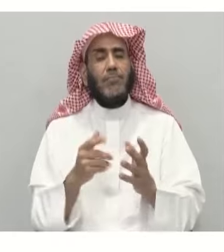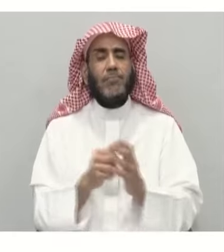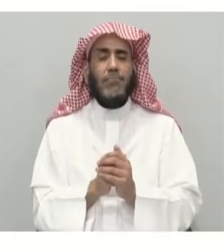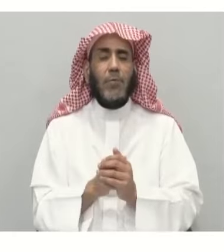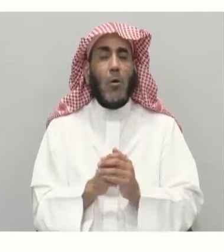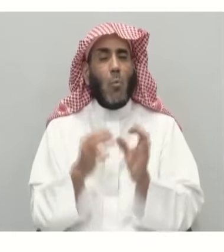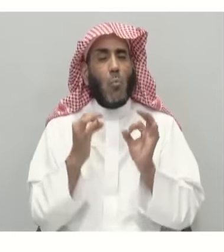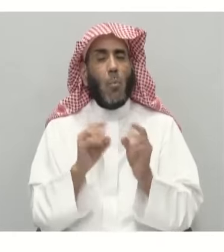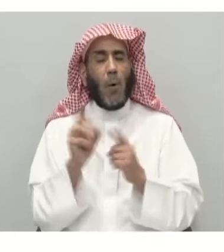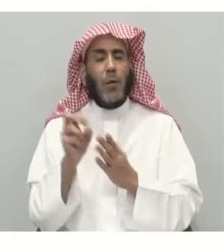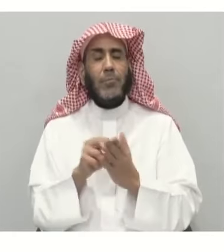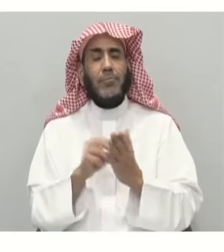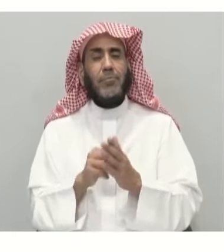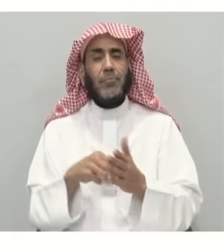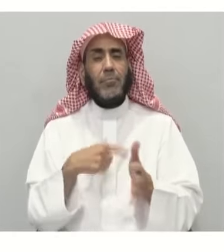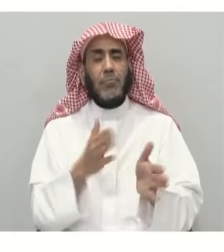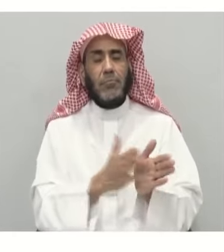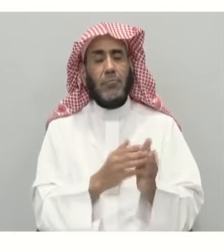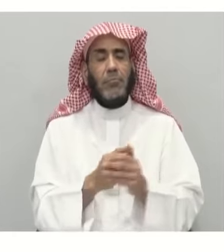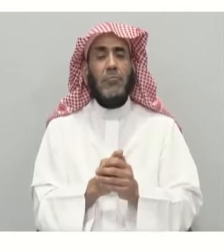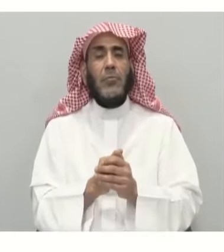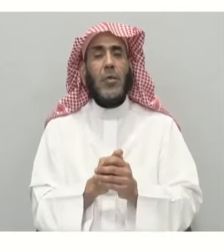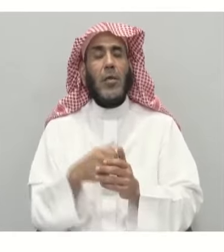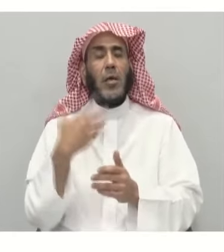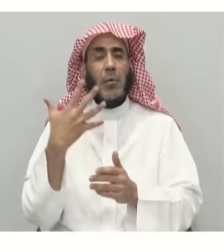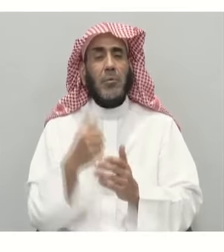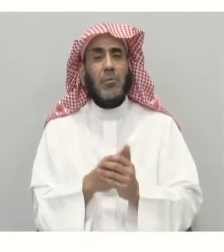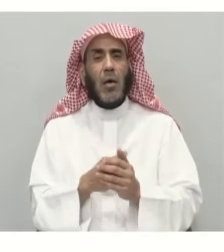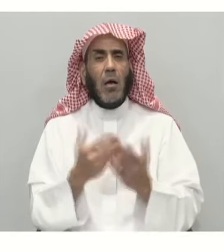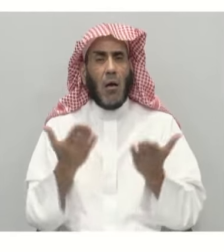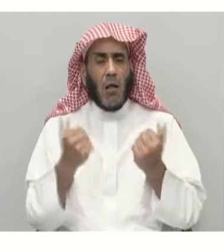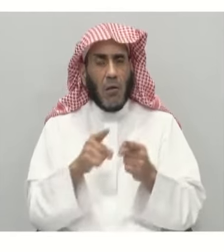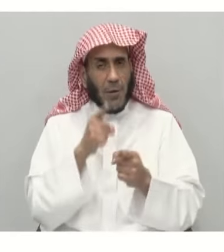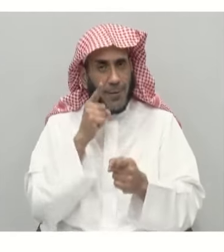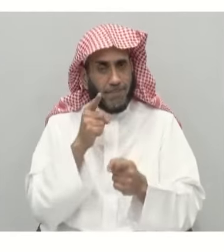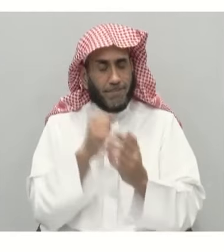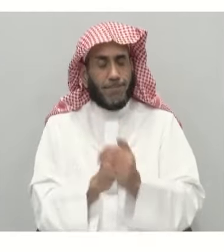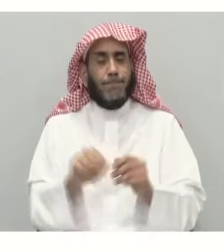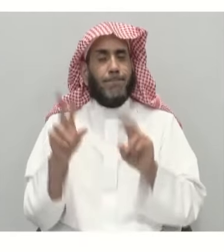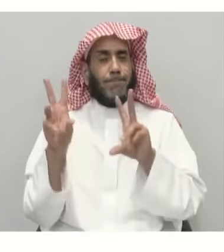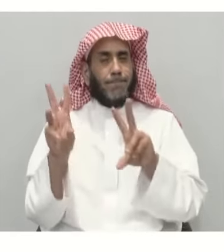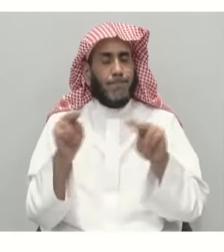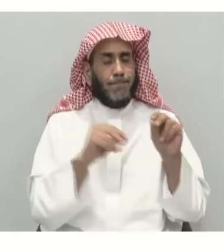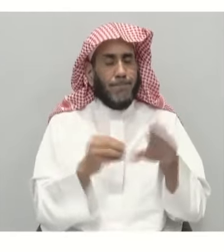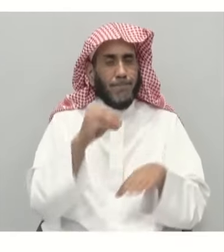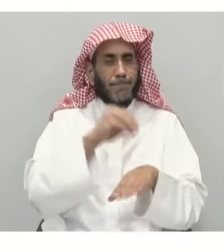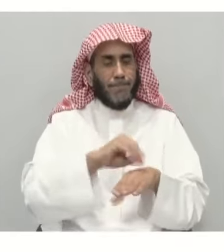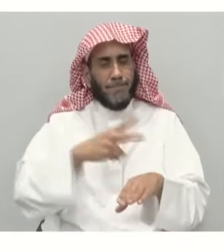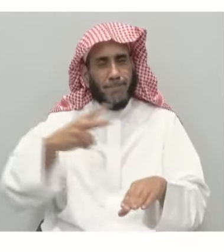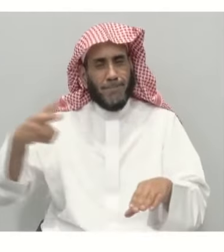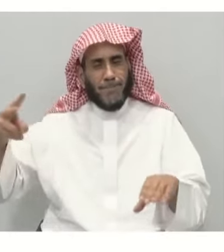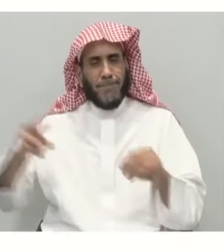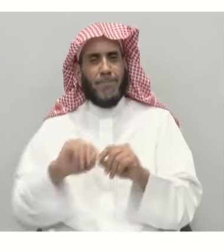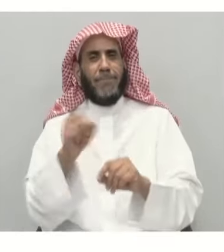السطر في الفقره التي تليها يقول خامسا هات من عندك امثله اضافيه متنوعه على